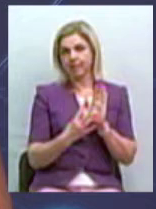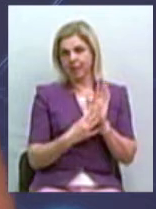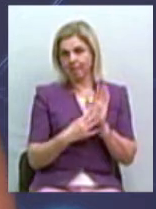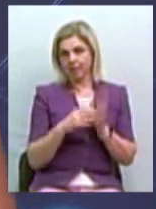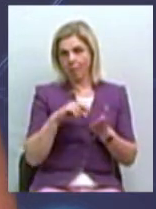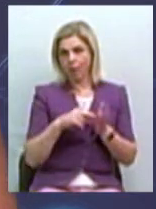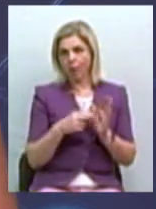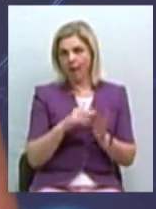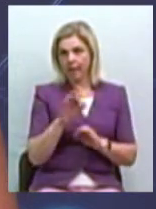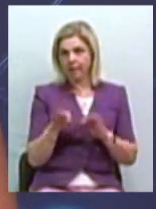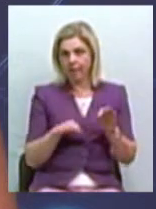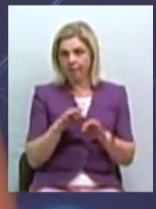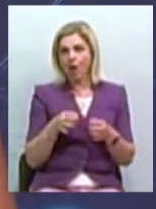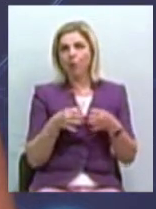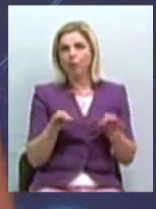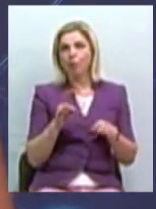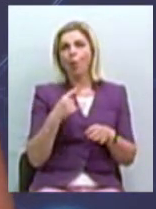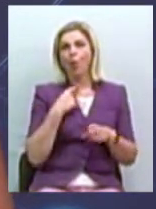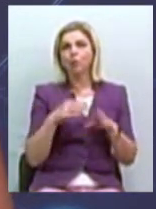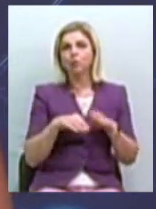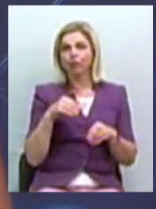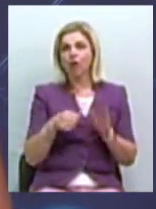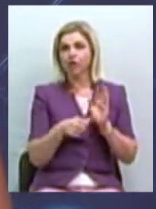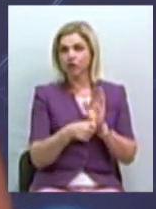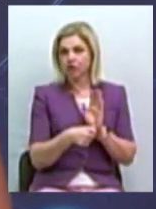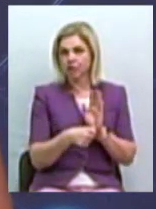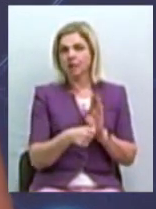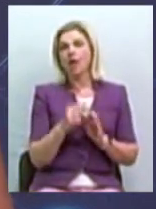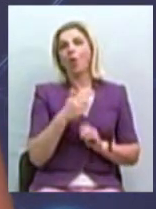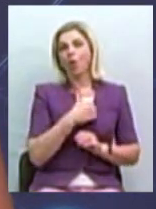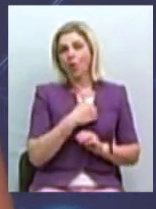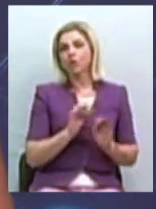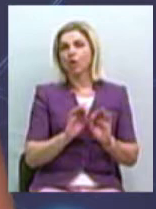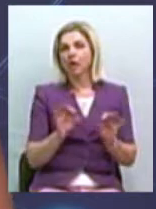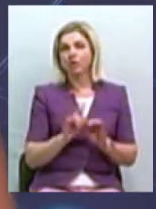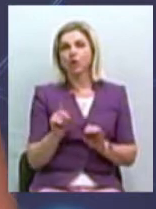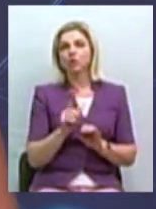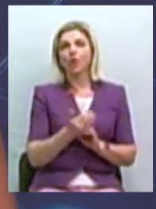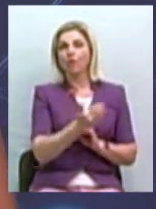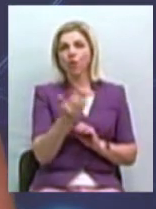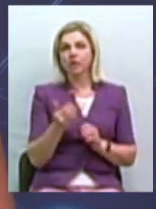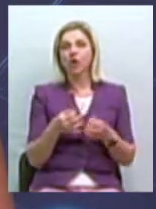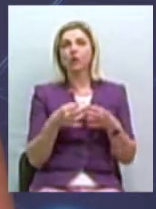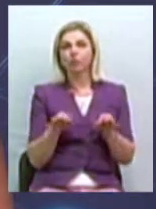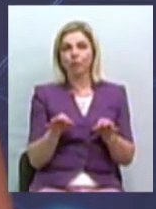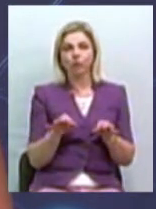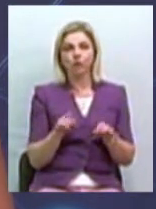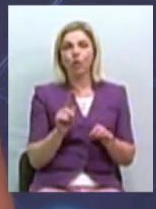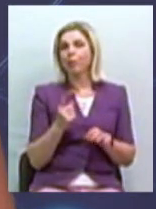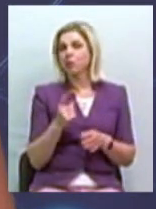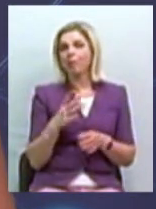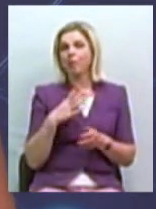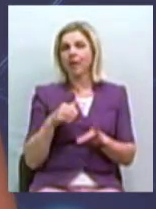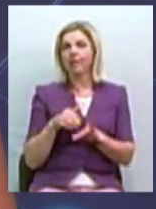проєктів. Допущено до голосування 6. Але хочу зазначити, що вони допущені, чому, да, були там відхилені